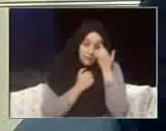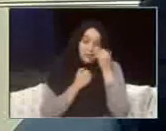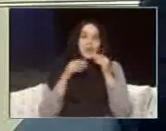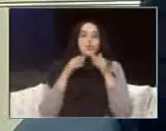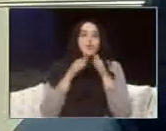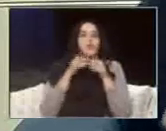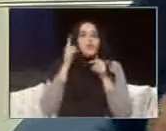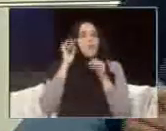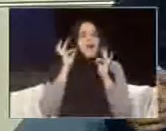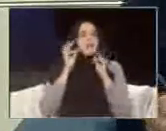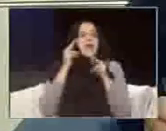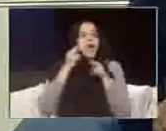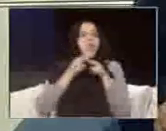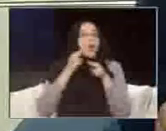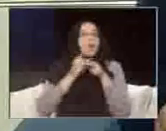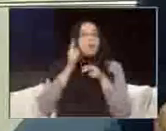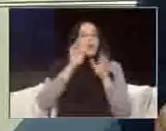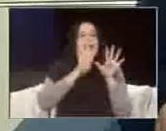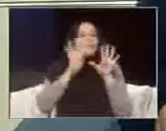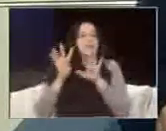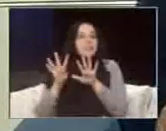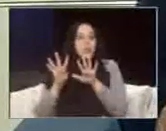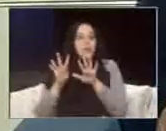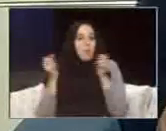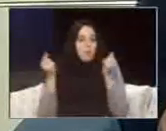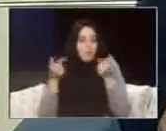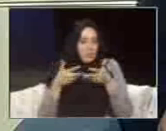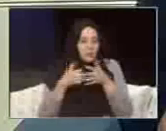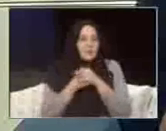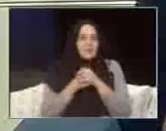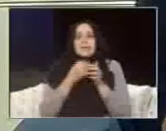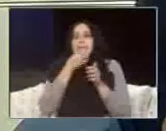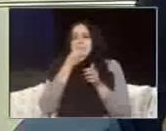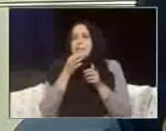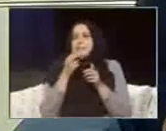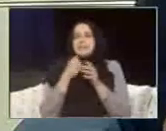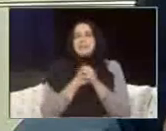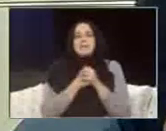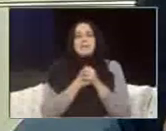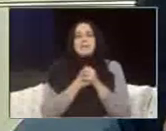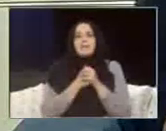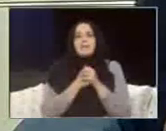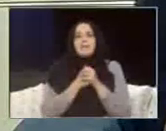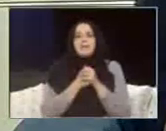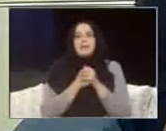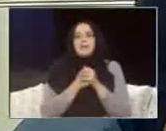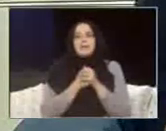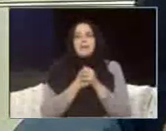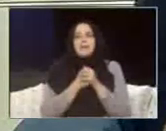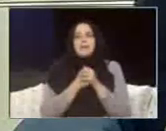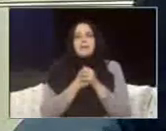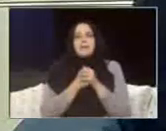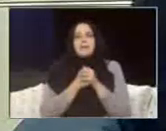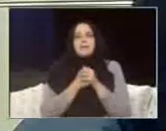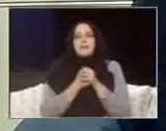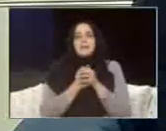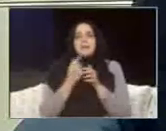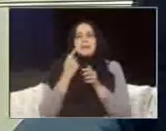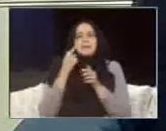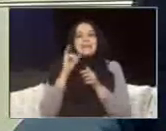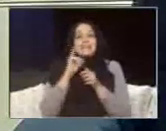الحسنى. نعم. هل يقولوا اللي من أحصاها قال النبي صلى الله عليه وسلم من أحصاها دخل